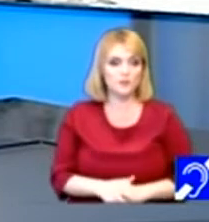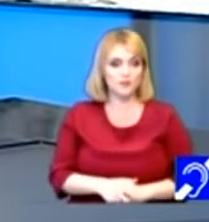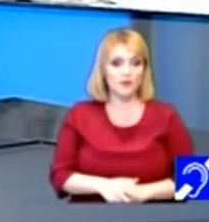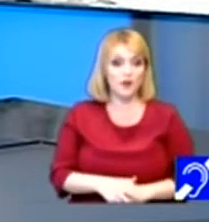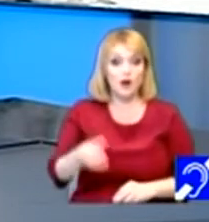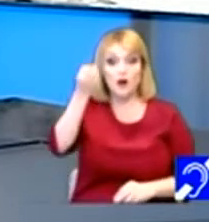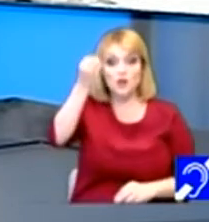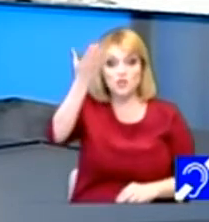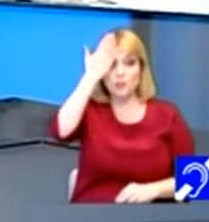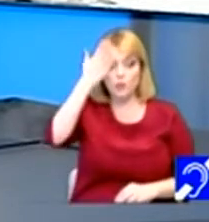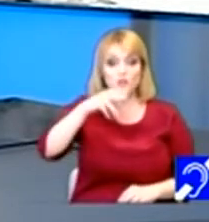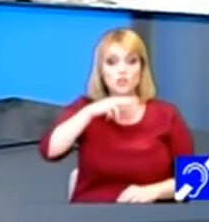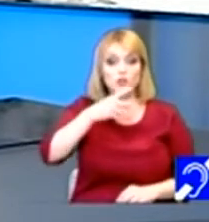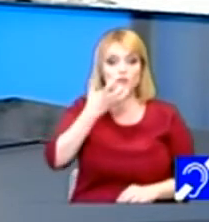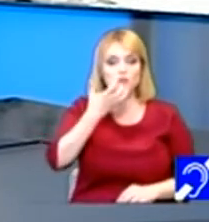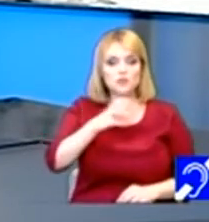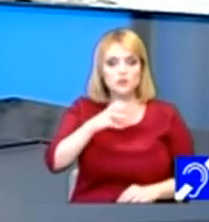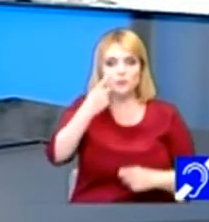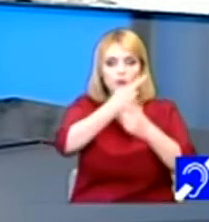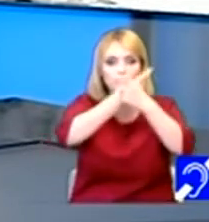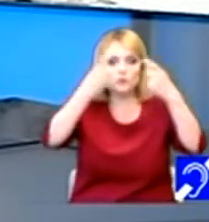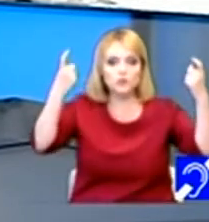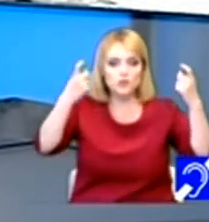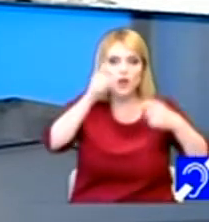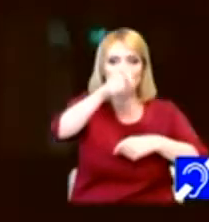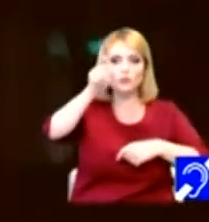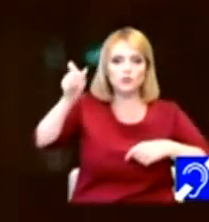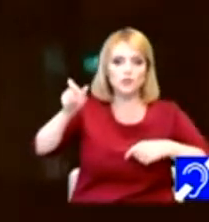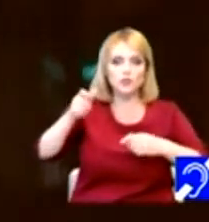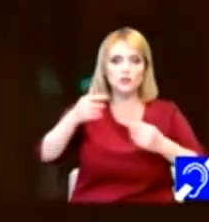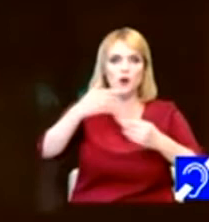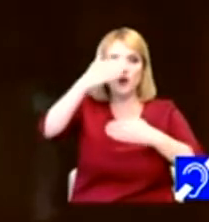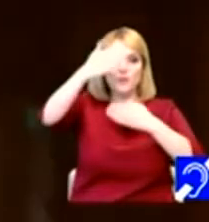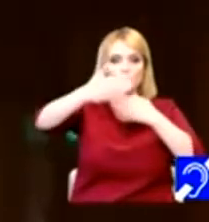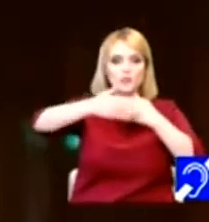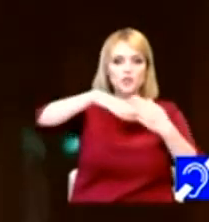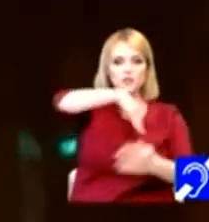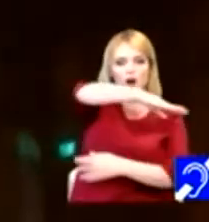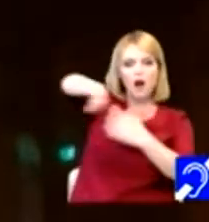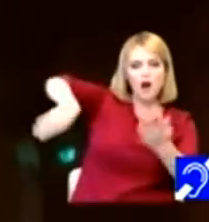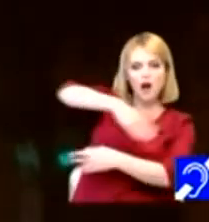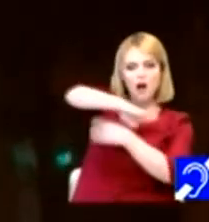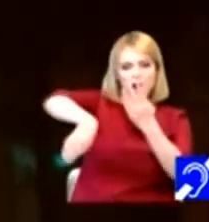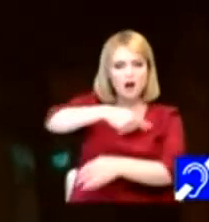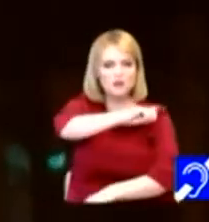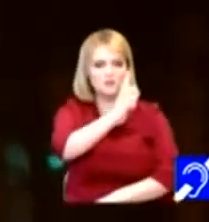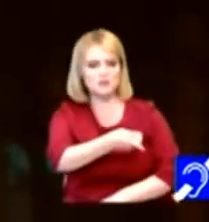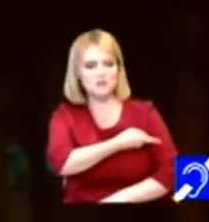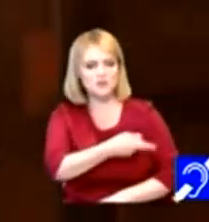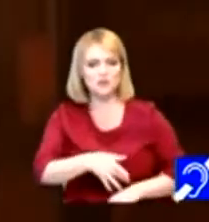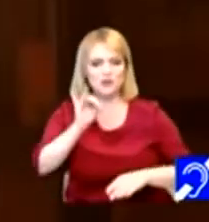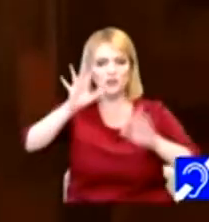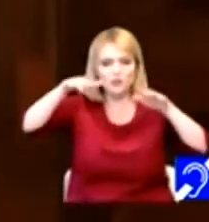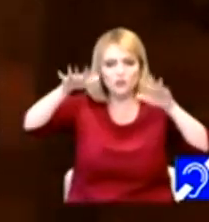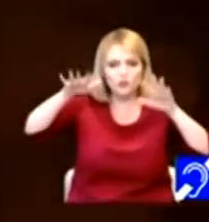Japonia și Coreea de Sud, spulberată de un taifun extrem de violent. Vântul bate cu peste 200 de kilometri pe oră și plouă puternic, iar